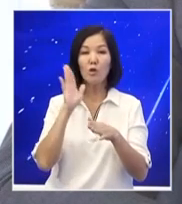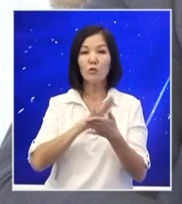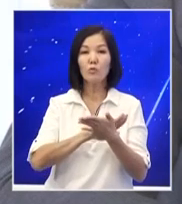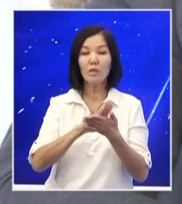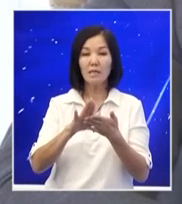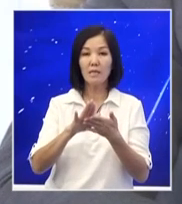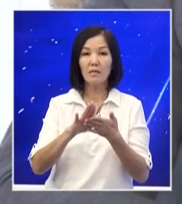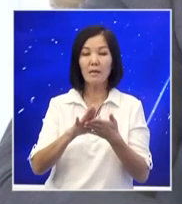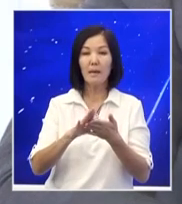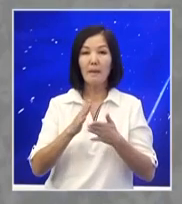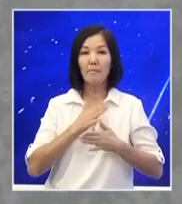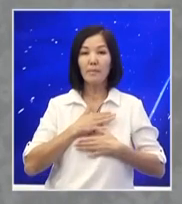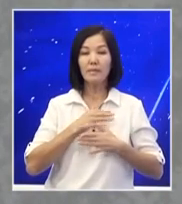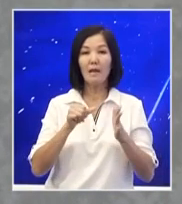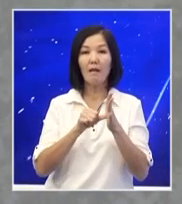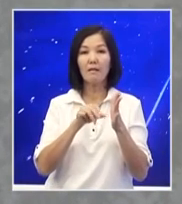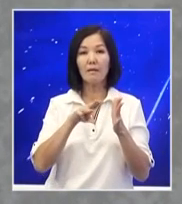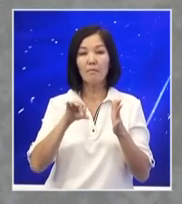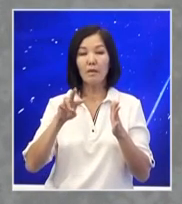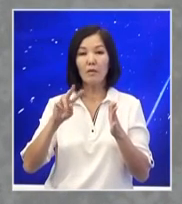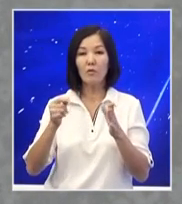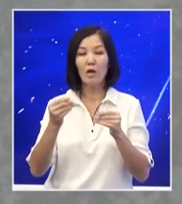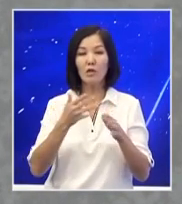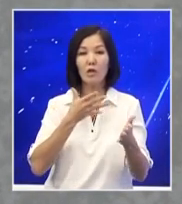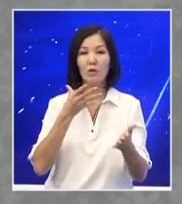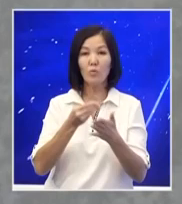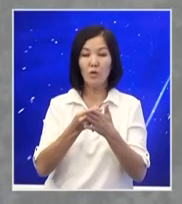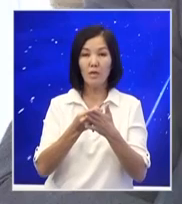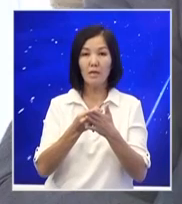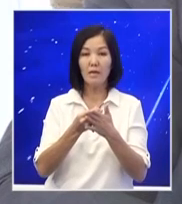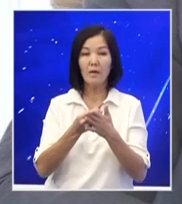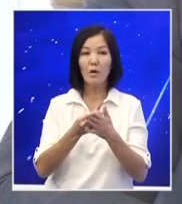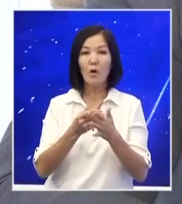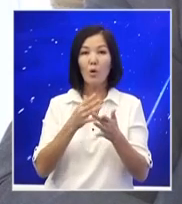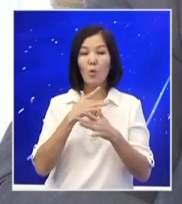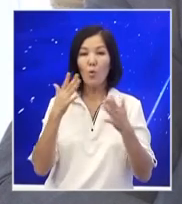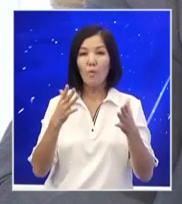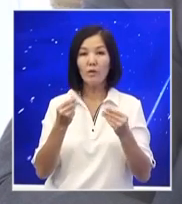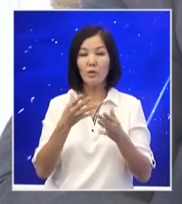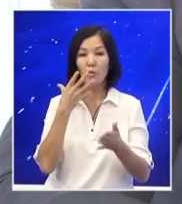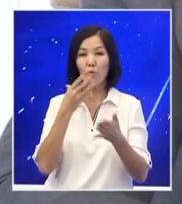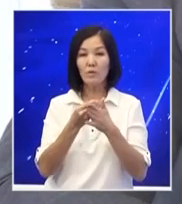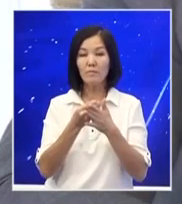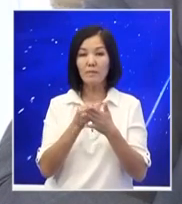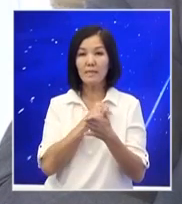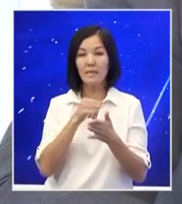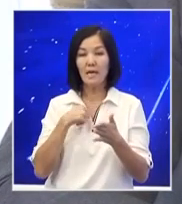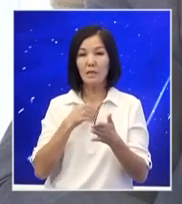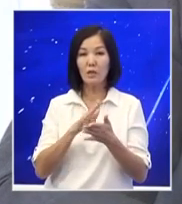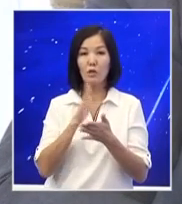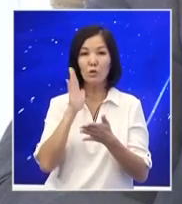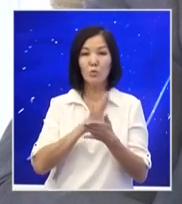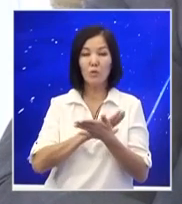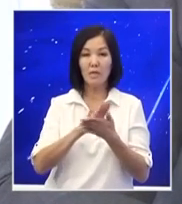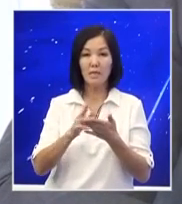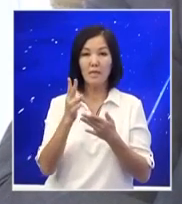отырғаны үшін біз оларға айына 6 миллионнан астам қаржы төлеп отырдық. Сонша қаржы төлегенше біз енді өз қалдығымызды өзіміз өндейміз.